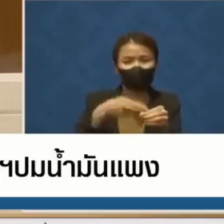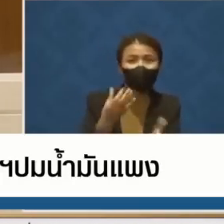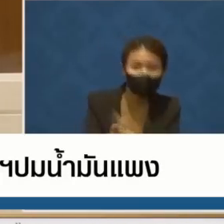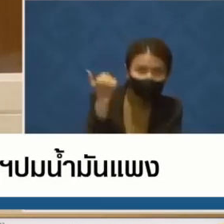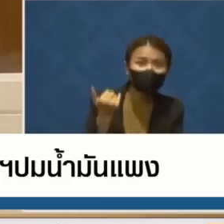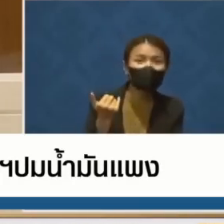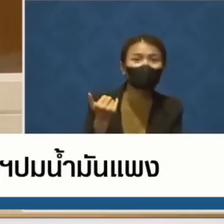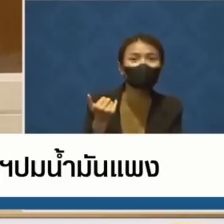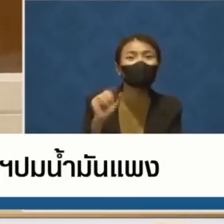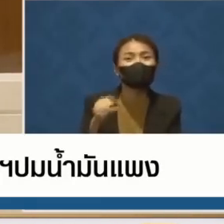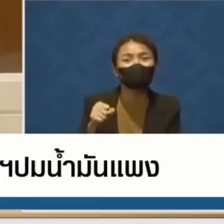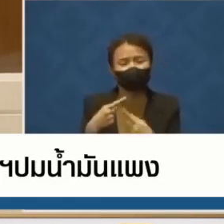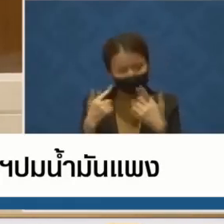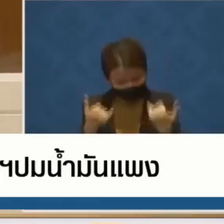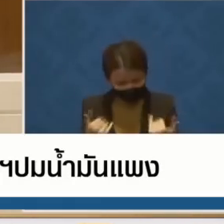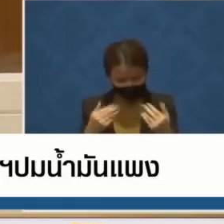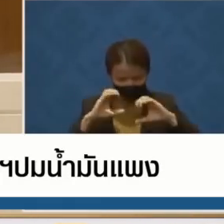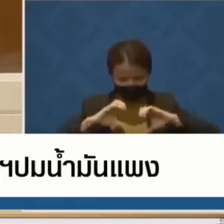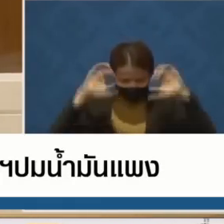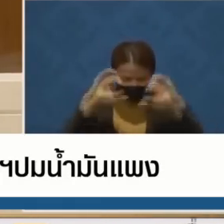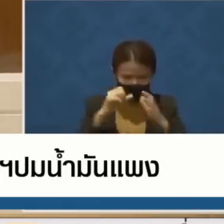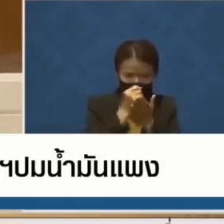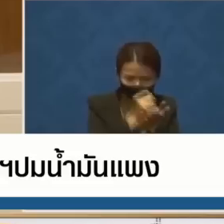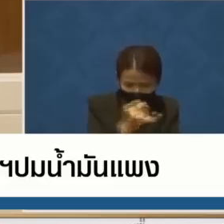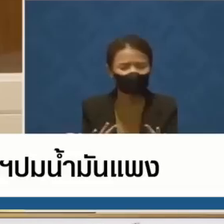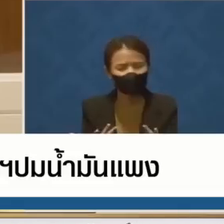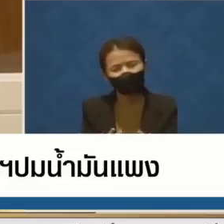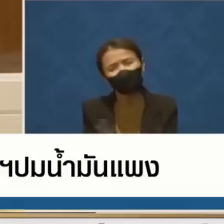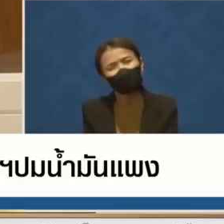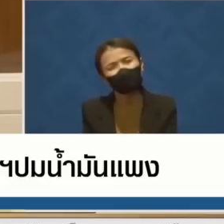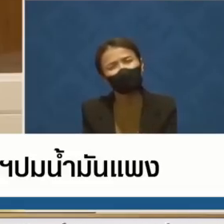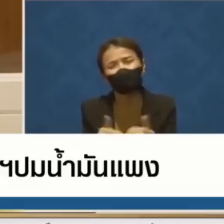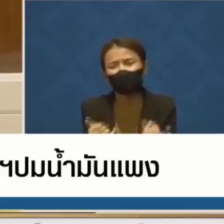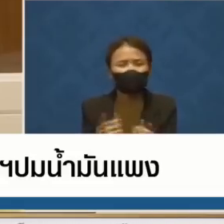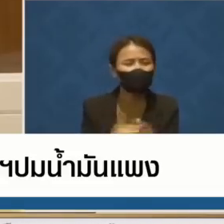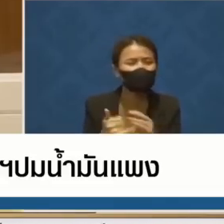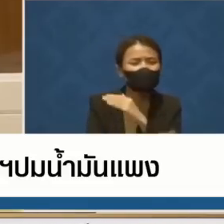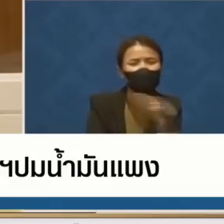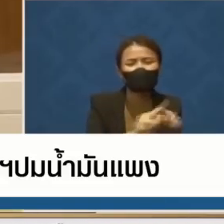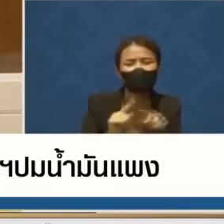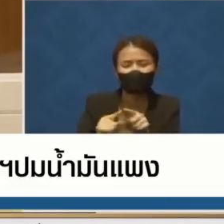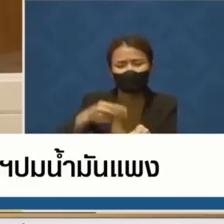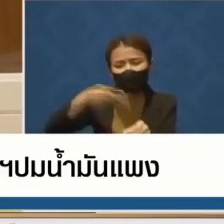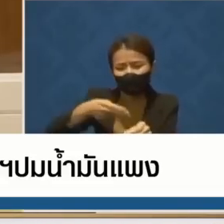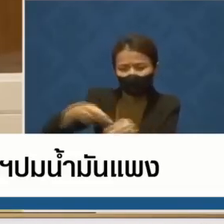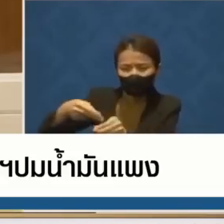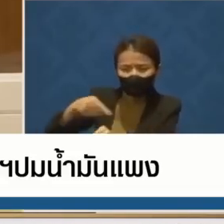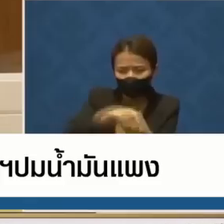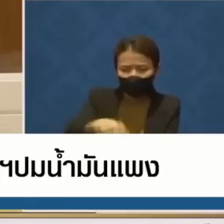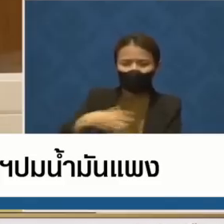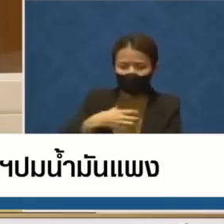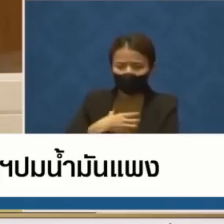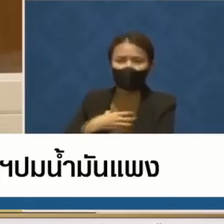เหลือประชาชนอย่างไรในเรื่องนี้แล้วก็กำลังการ